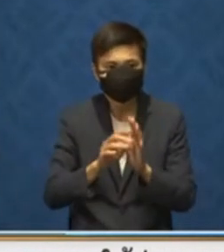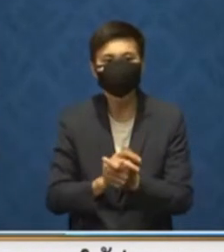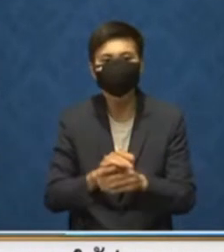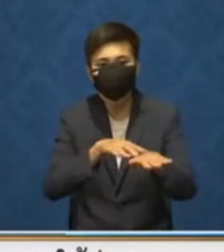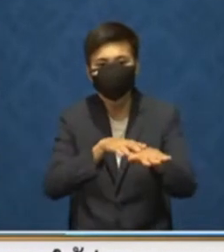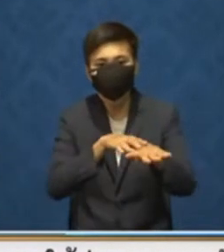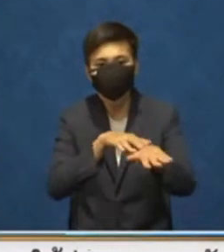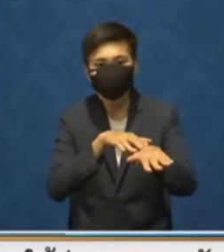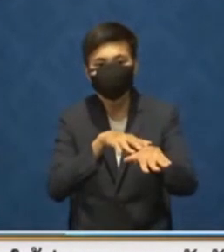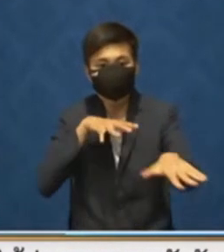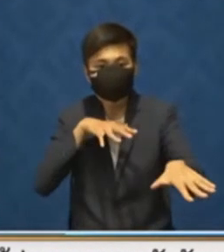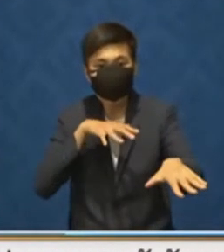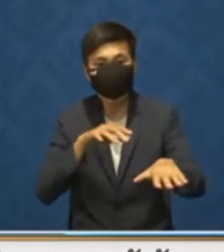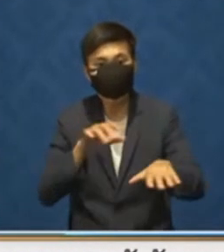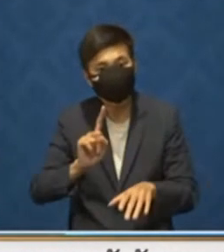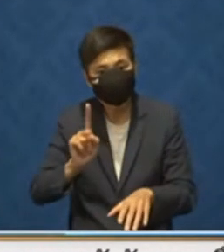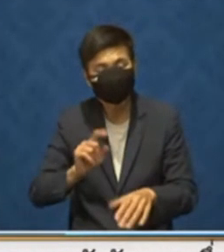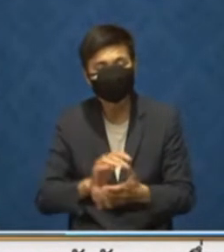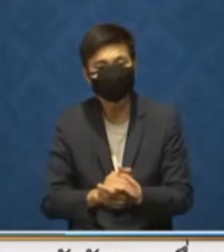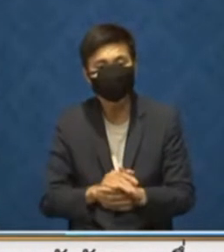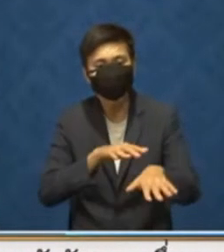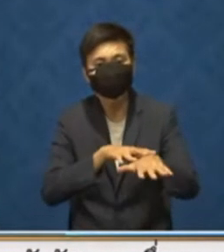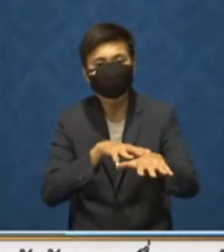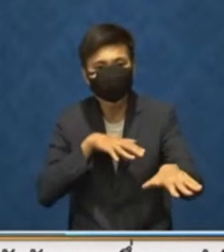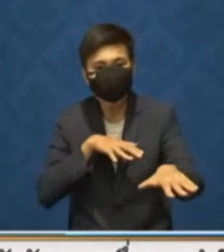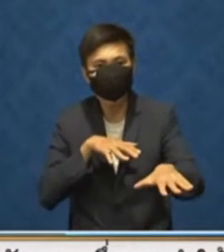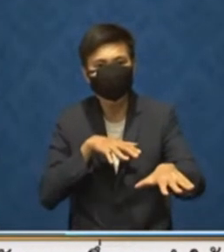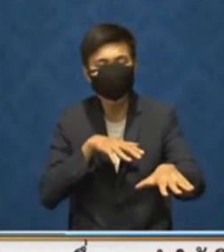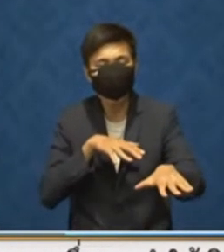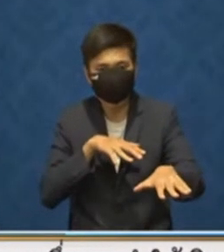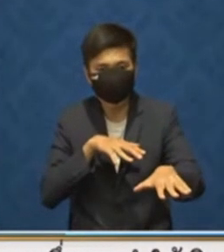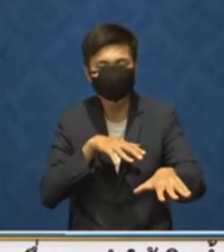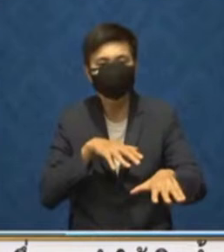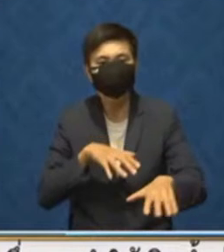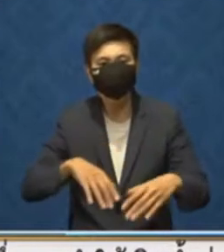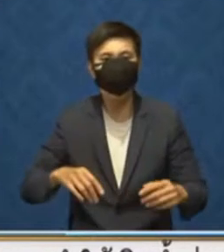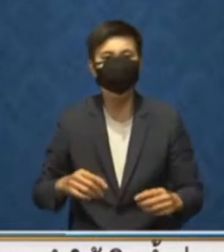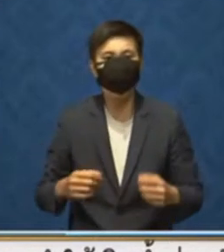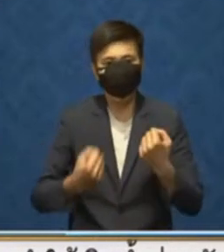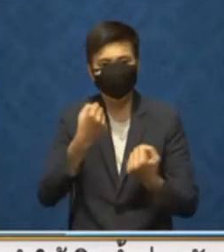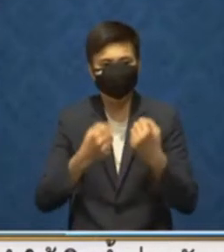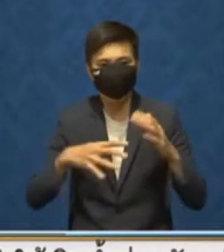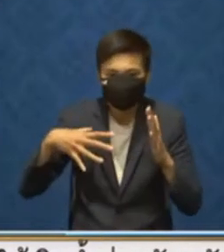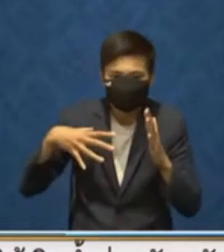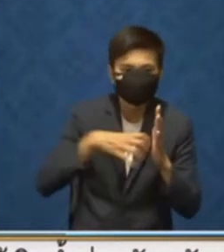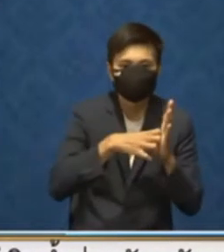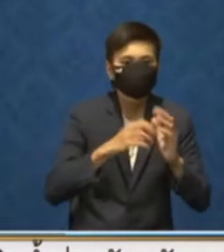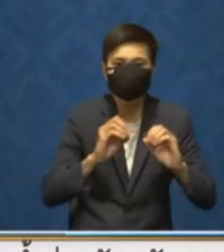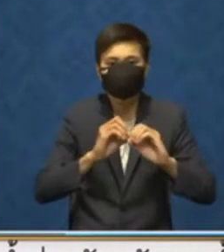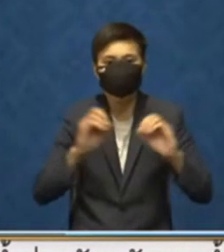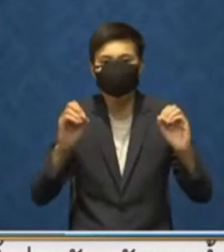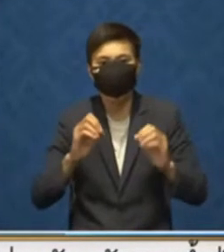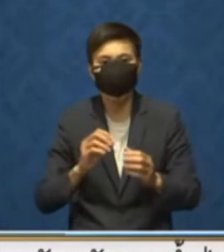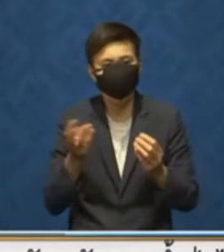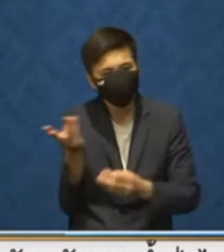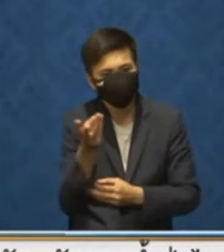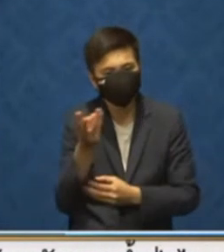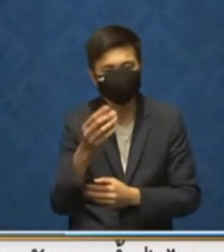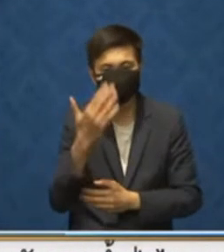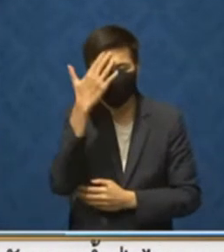กูหยุดหรือว่ารถยิ่งติดอุบัติเหตุยิ่งน้อยนะครับเป็นอย่างนั้นปล่อยหัดเค้านี่เพราะมี